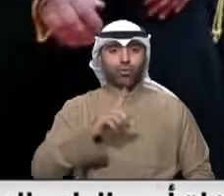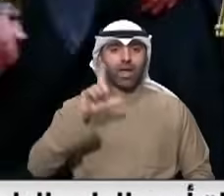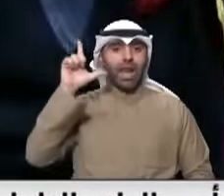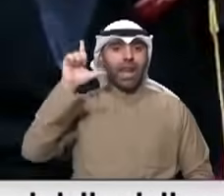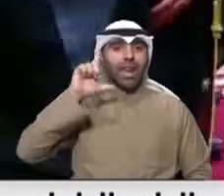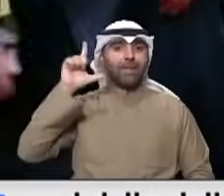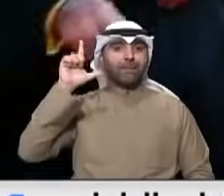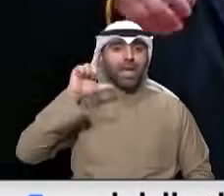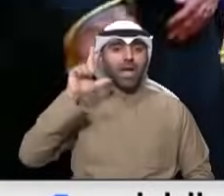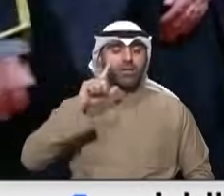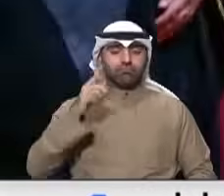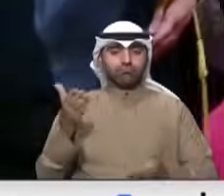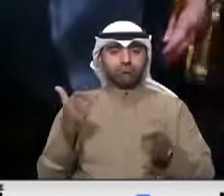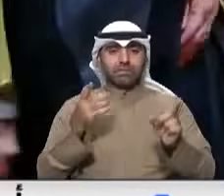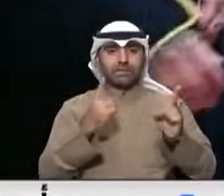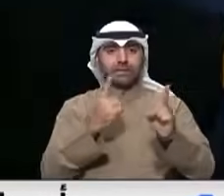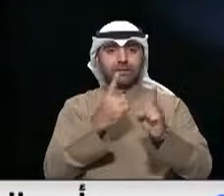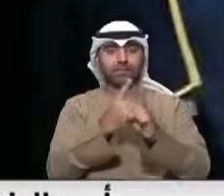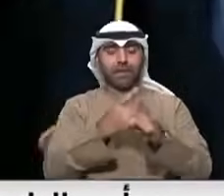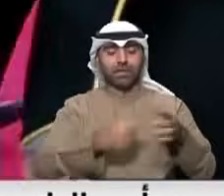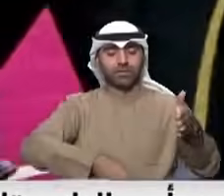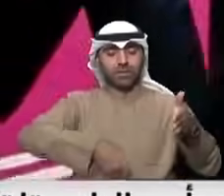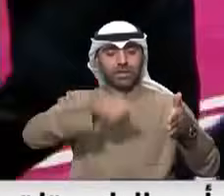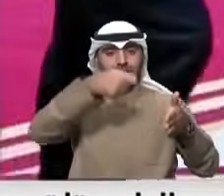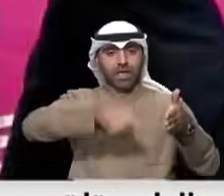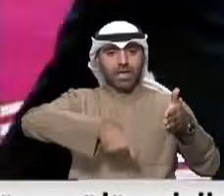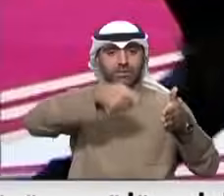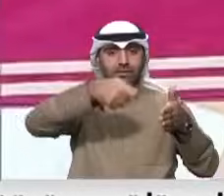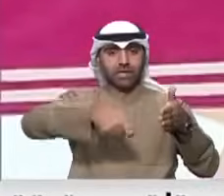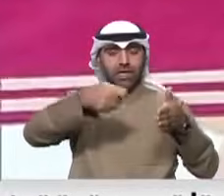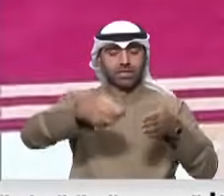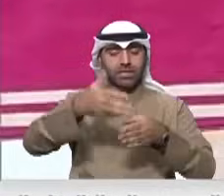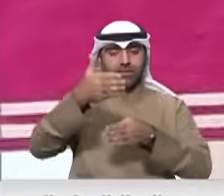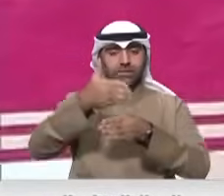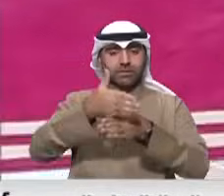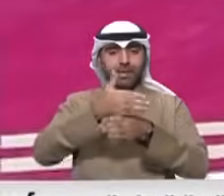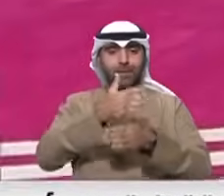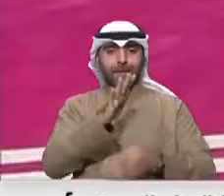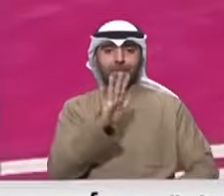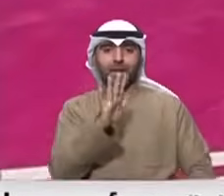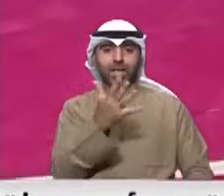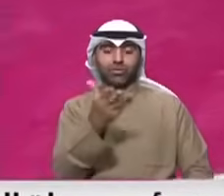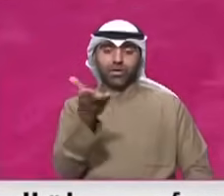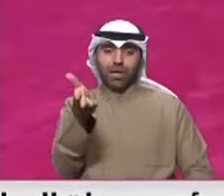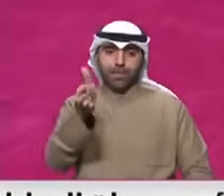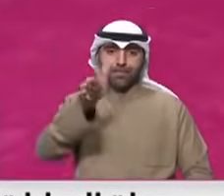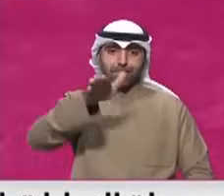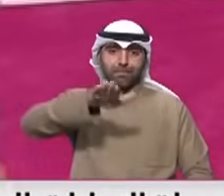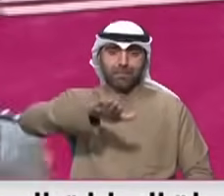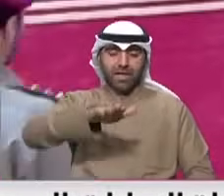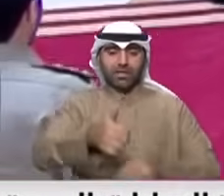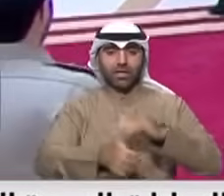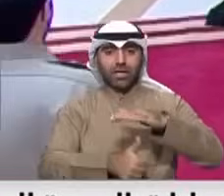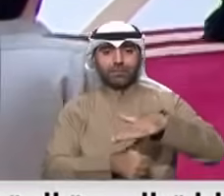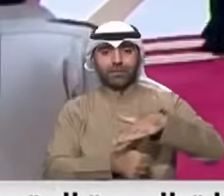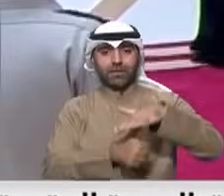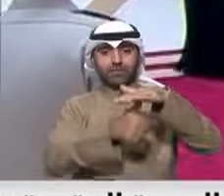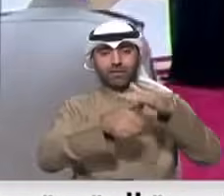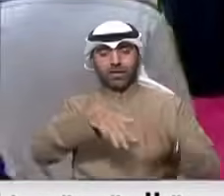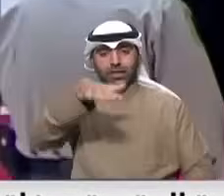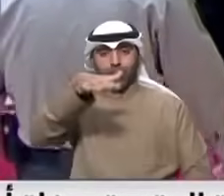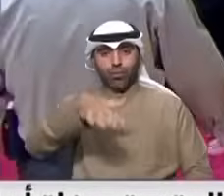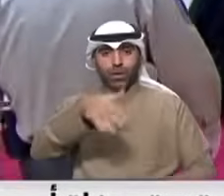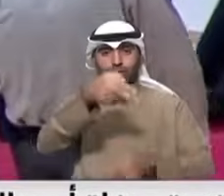المرافق حيث قام بتقديم واجب العزاء في وفاه فقيد الوطن المغفور له باذن الله تعالى حضره